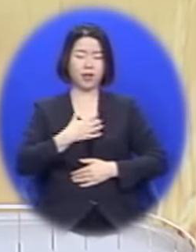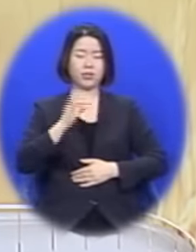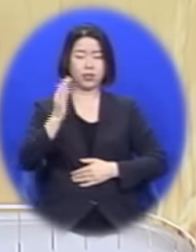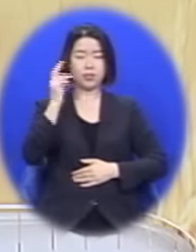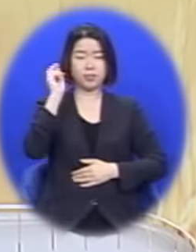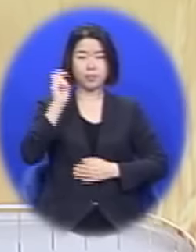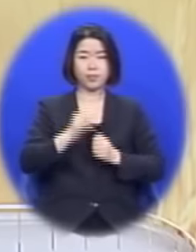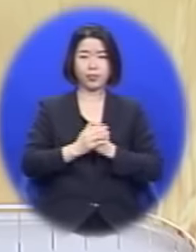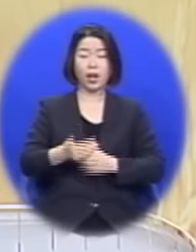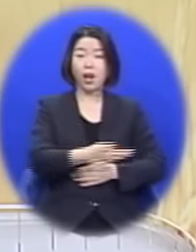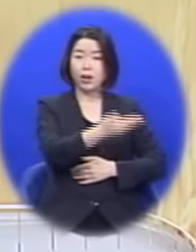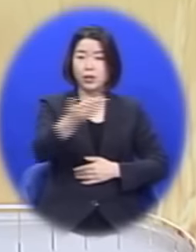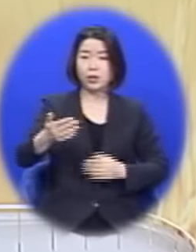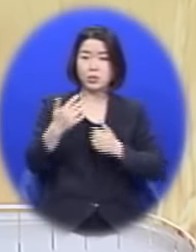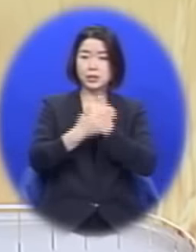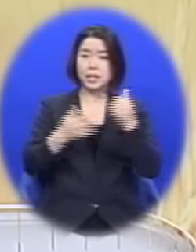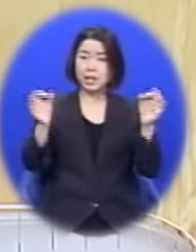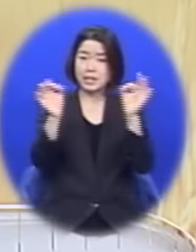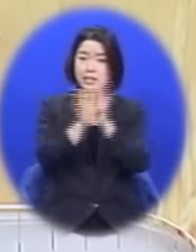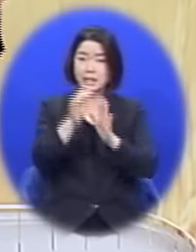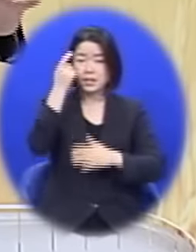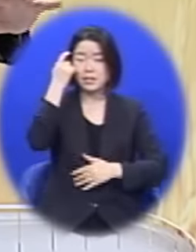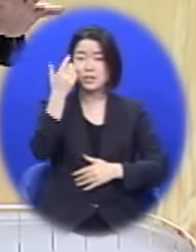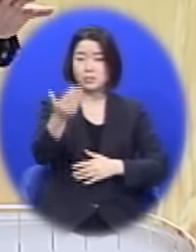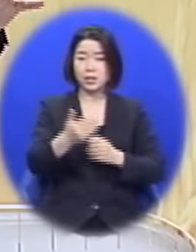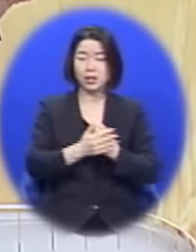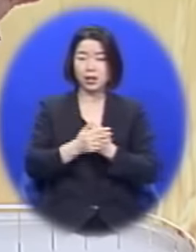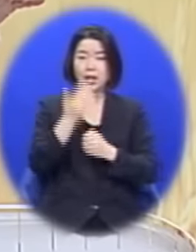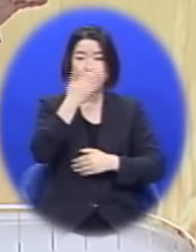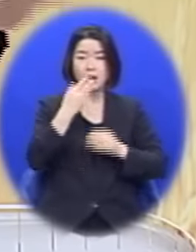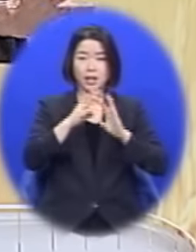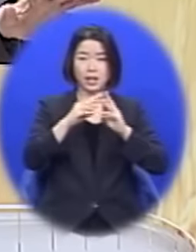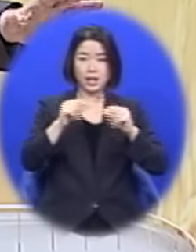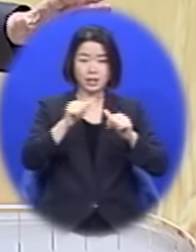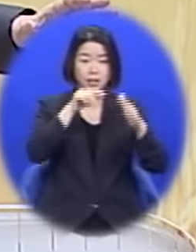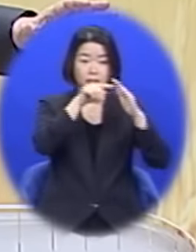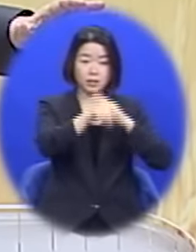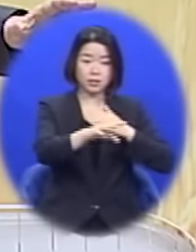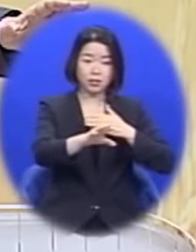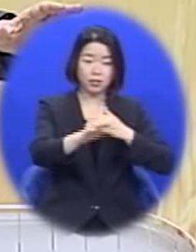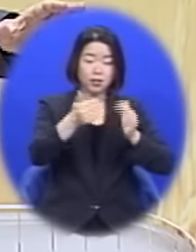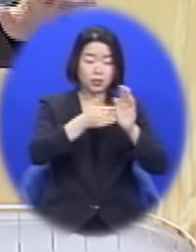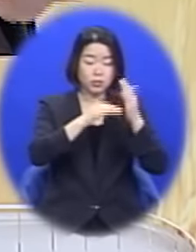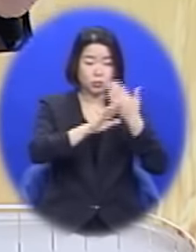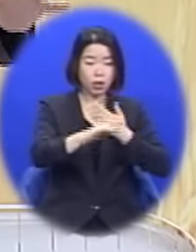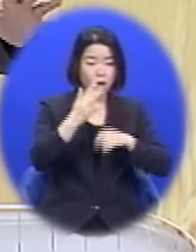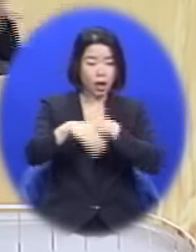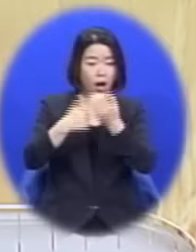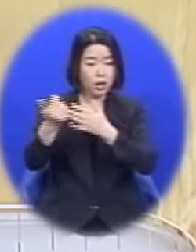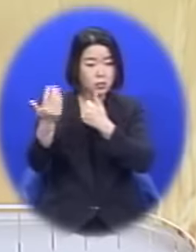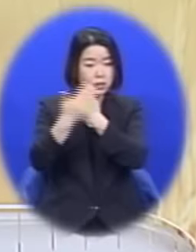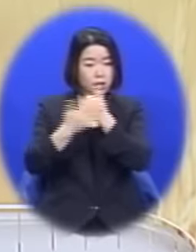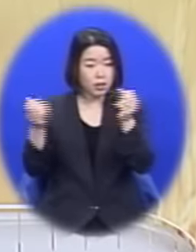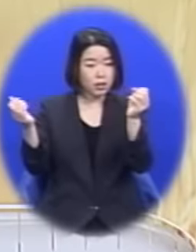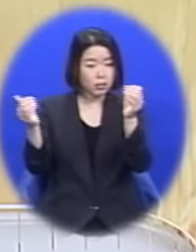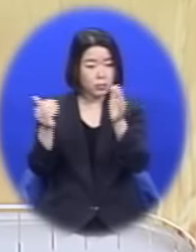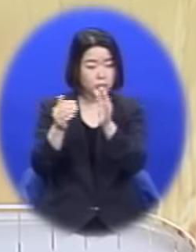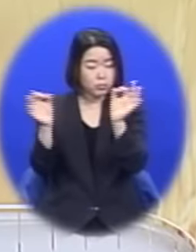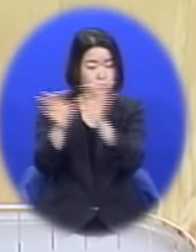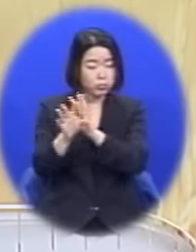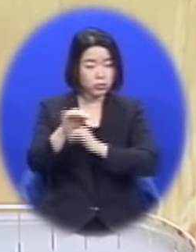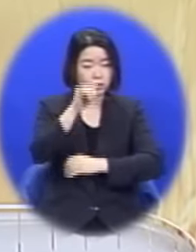여러분, 은혜가 사라졌나요? 가나안 땅에 들어가는 하나님의 이 은혜가 사라졌나요? 그들은 여전히